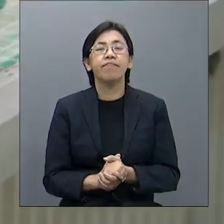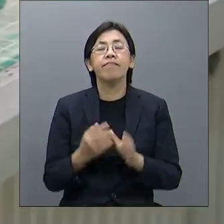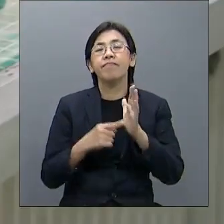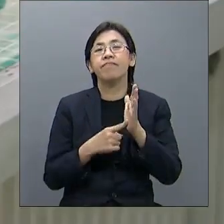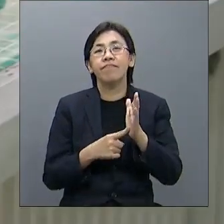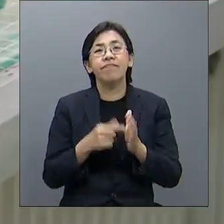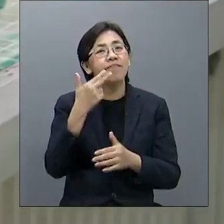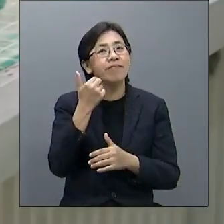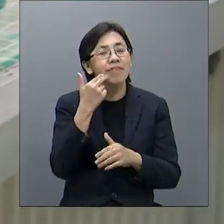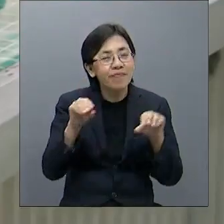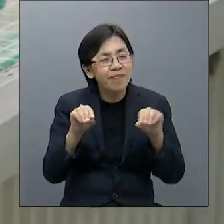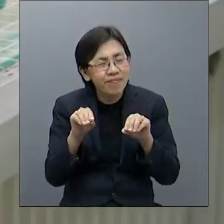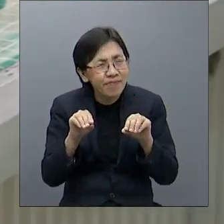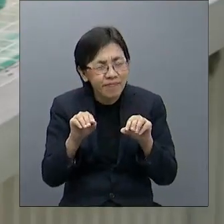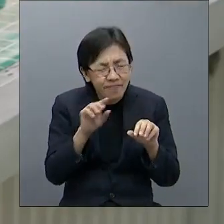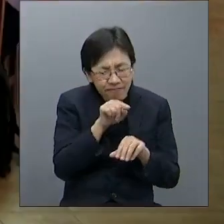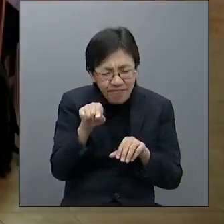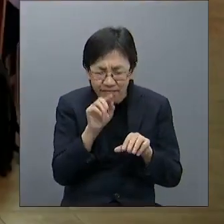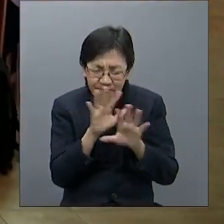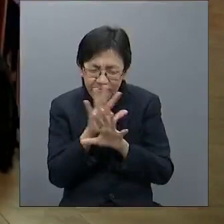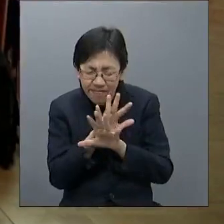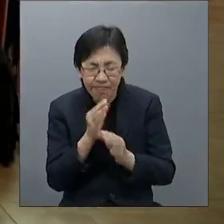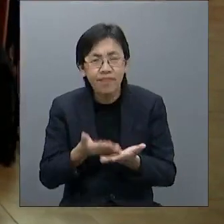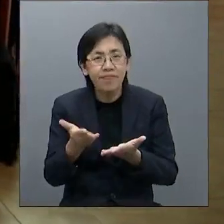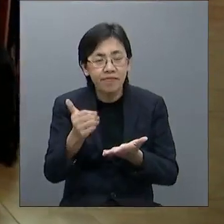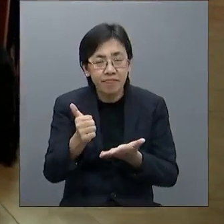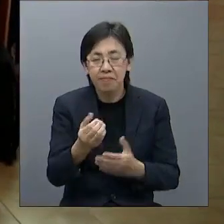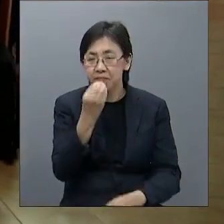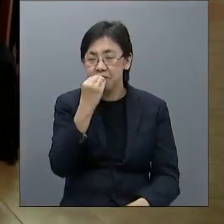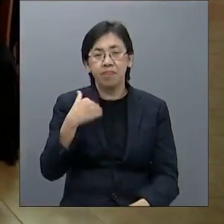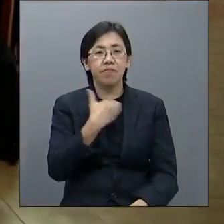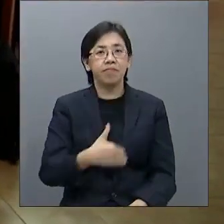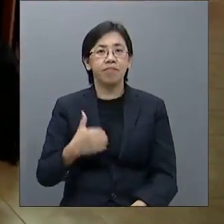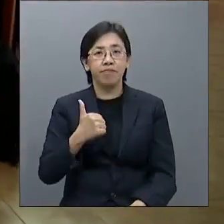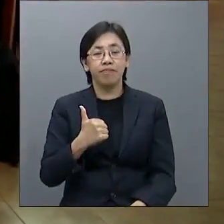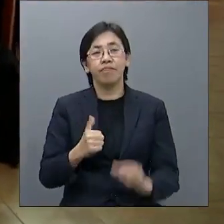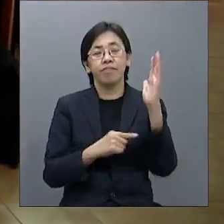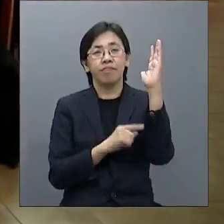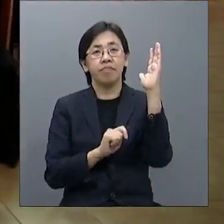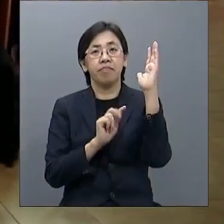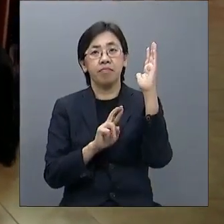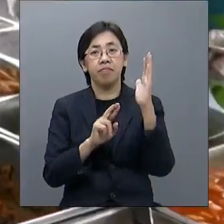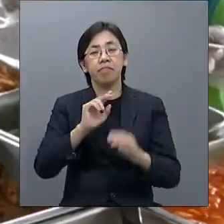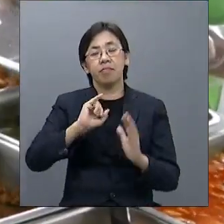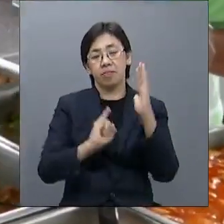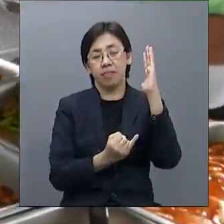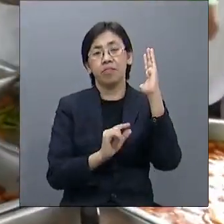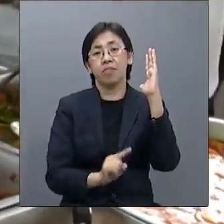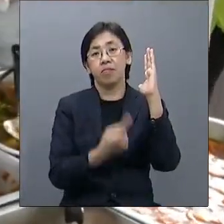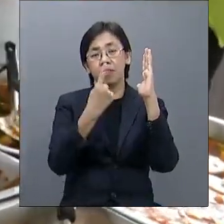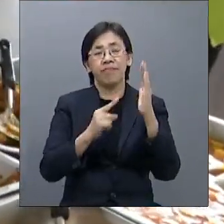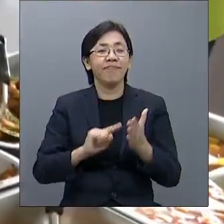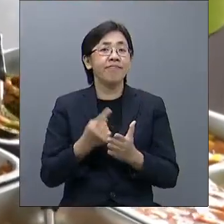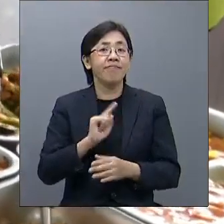จะซื้อซึ่งจะมีสุขภาพมากขึ้นอย่างจังหวัดตรังเนี่ยนะคะที่เราอยู่ตอนนี้นะคะจริงๆเขาเป็นจังหวัดแรกๆเลยที่เขาเริ่มต้นจากการ